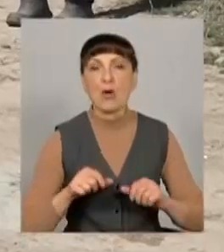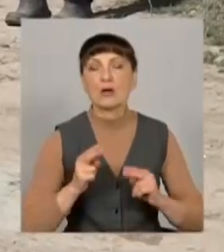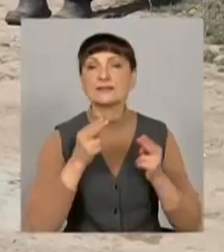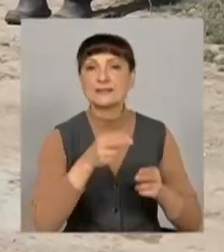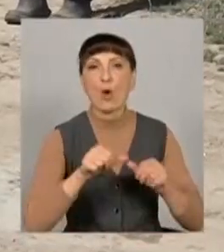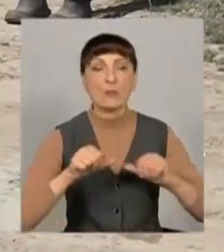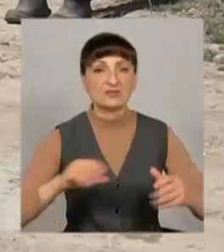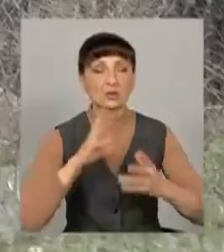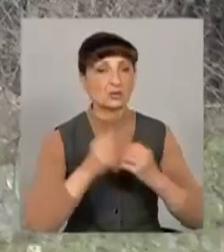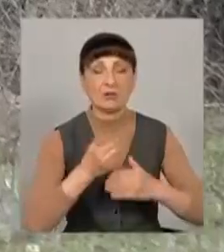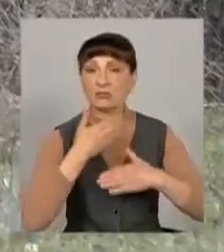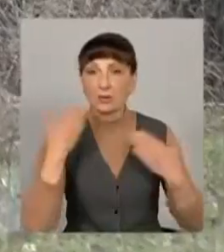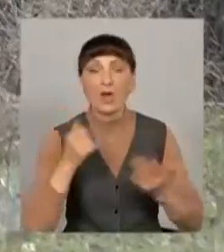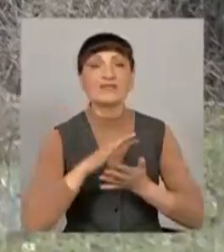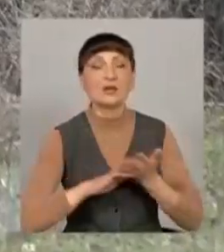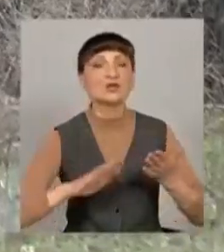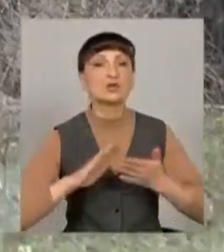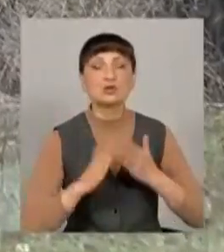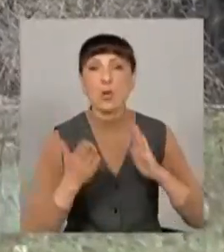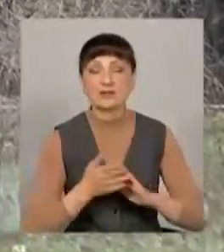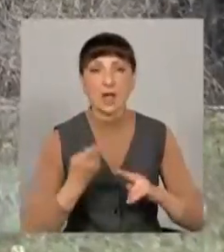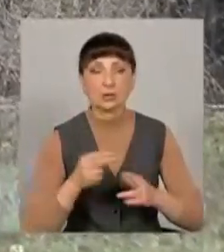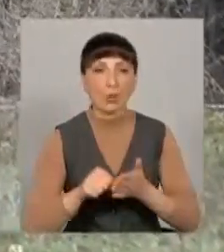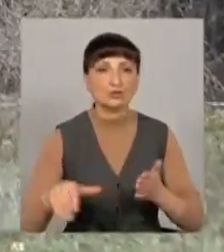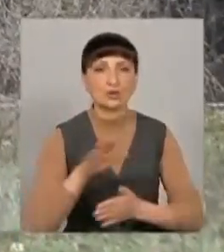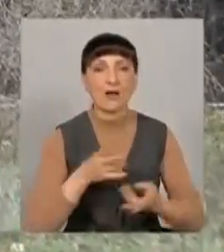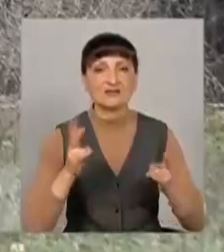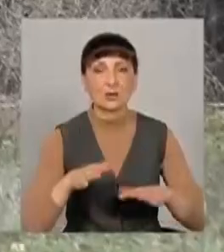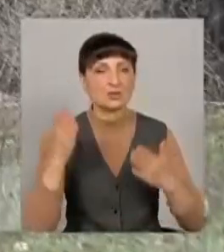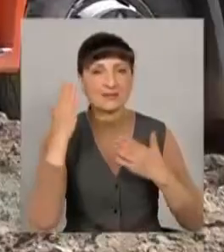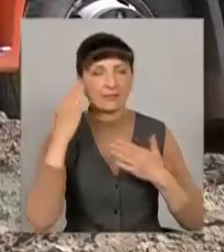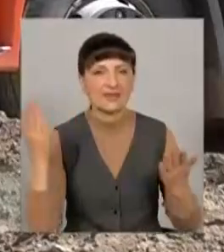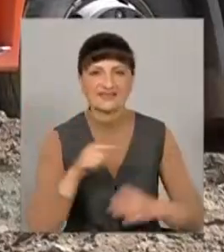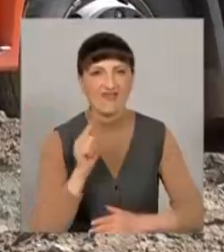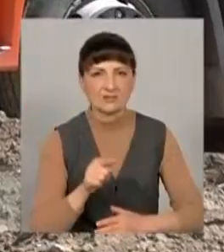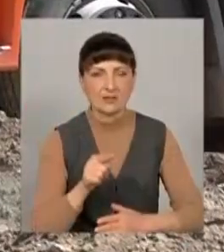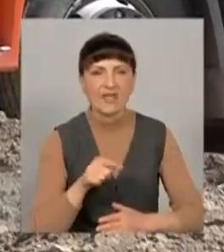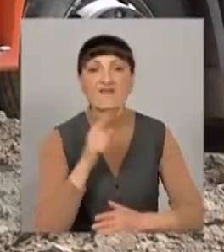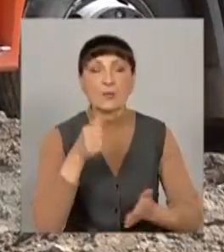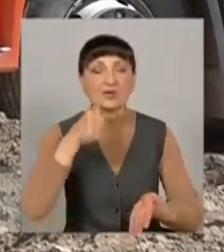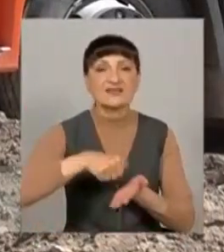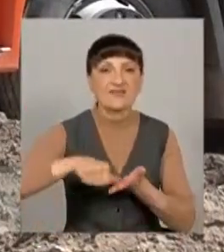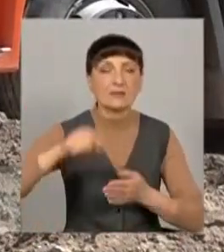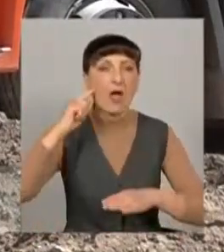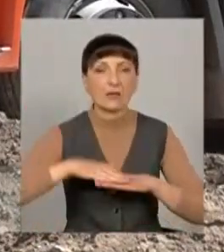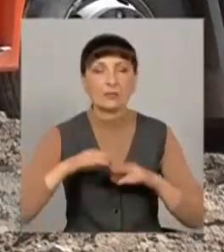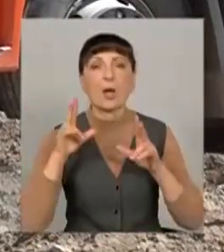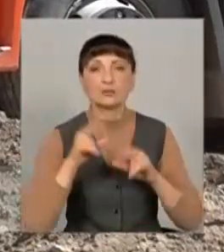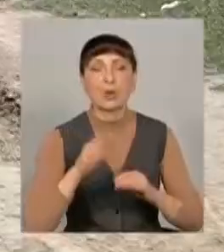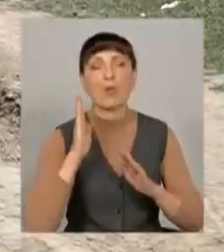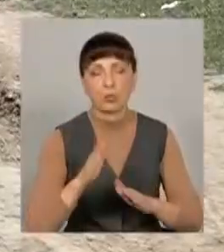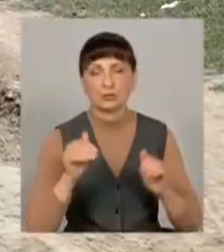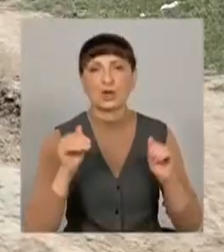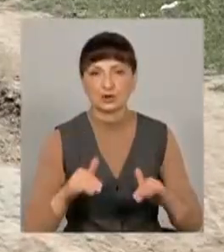дал результатов, поэтому и дальнейшая ситуация с данным участком остается неизвестной. А вопрос с асфальтированием в акимате заверили решить.